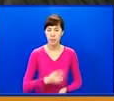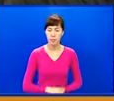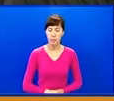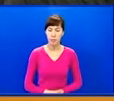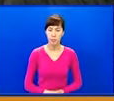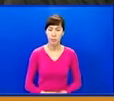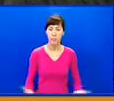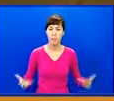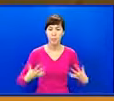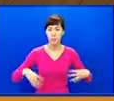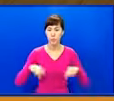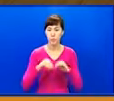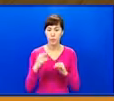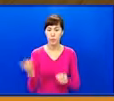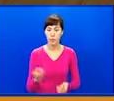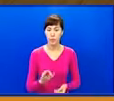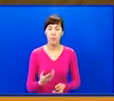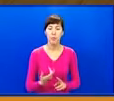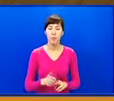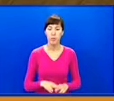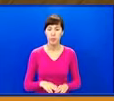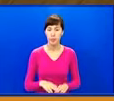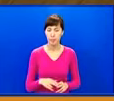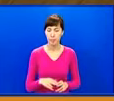қоғамға керек. Сондықтан осы